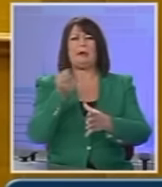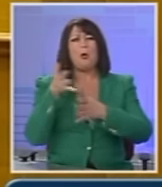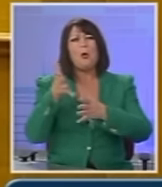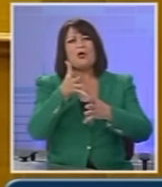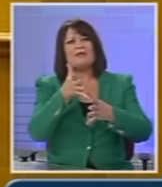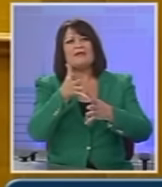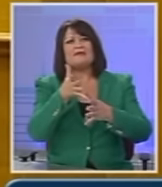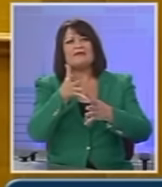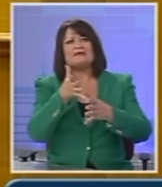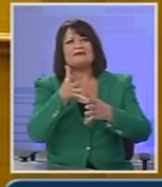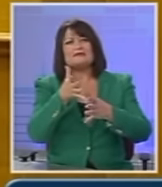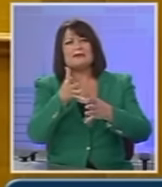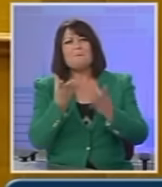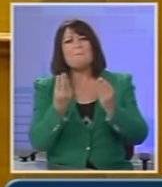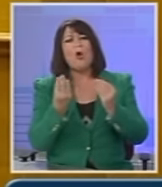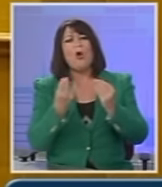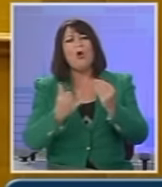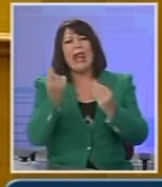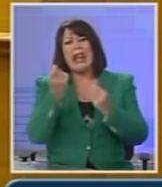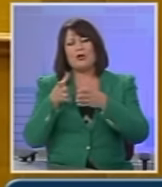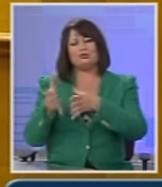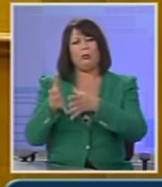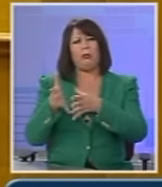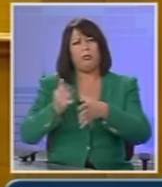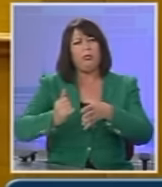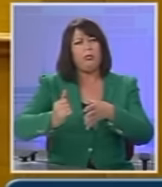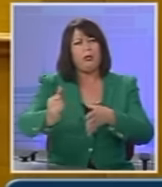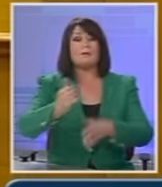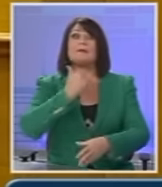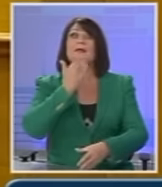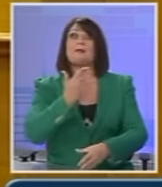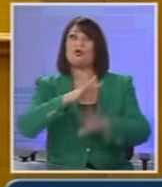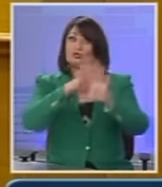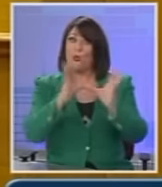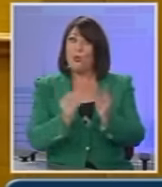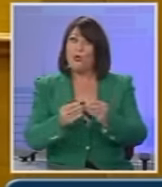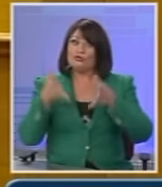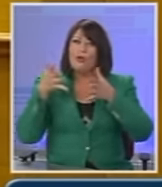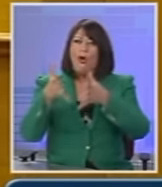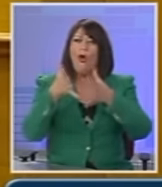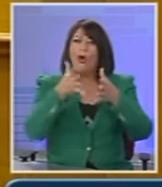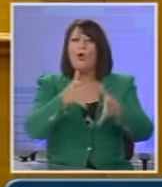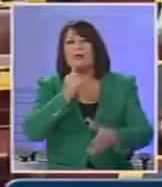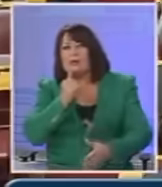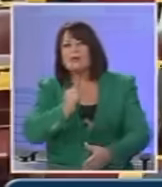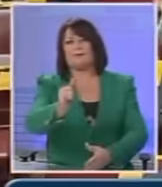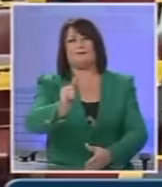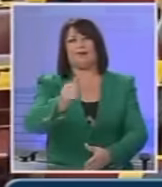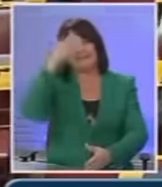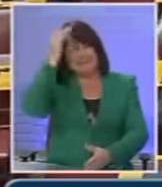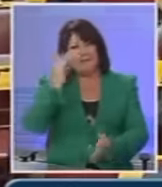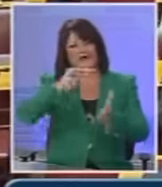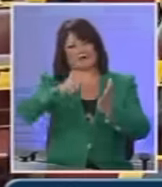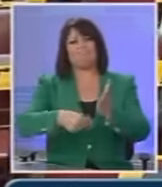και λίγους για πολύ καιρό. Δεν μπορείς όμως να κοροϊδεύεις τους πάντες για πάντα. Αλέξης Τσίπρας.